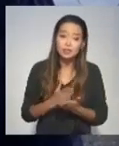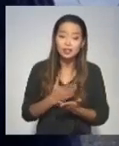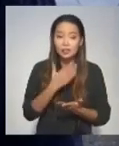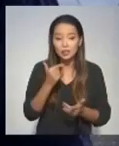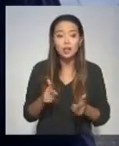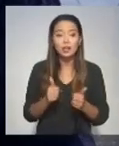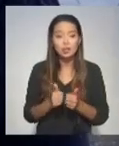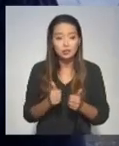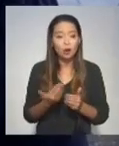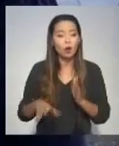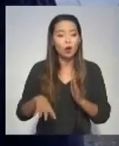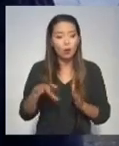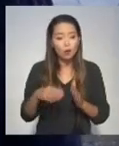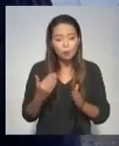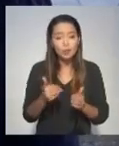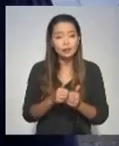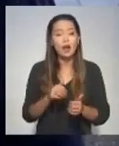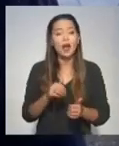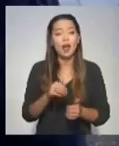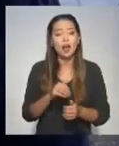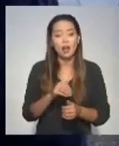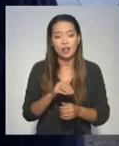находится очаг сибироязвенного захоронения